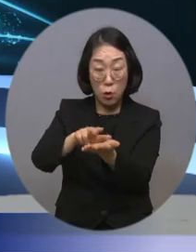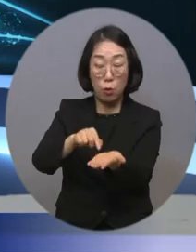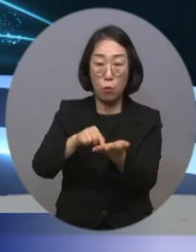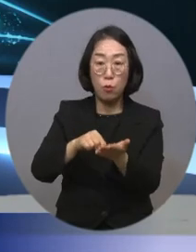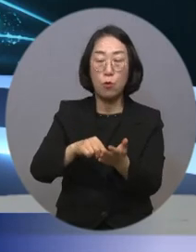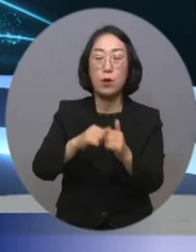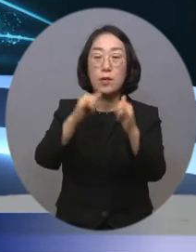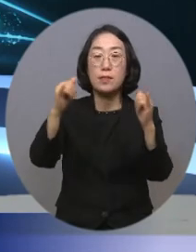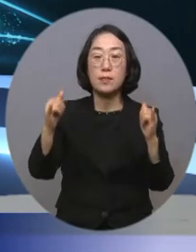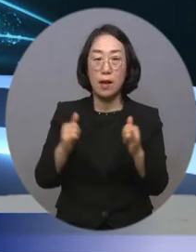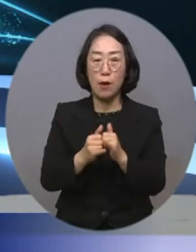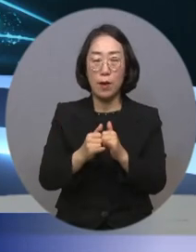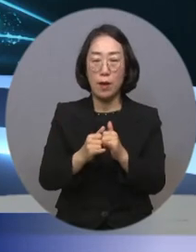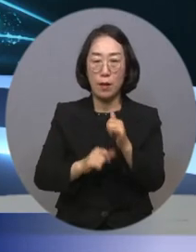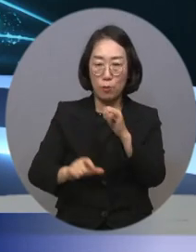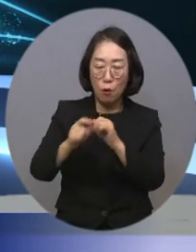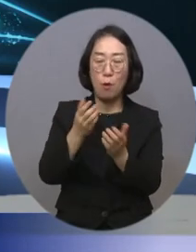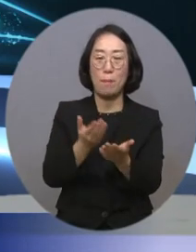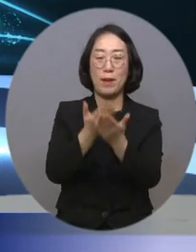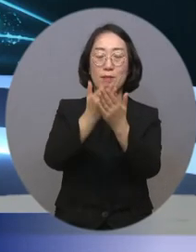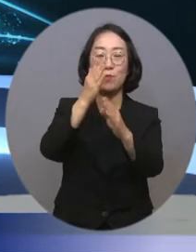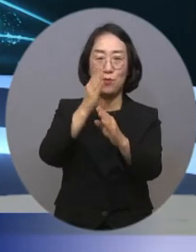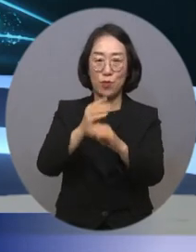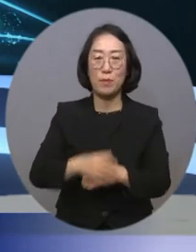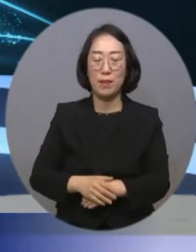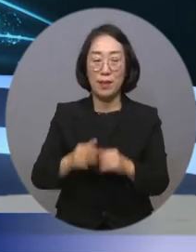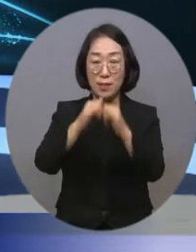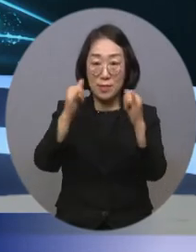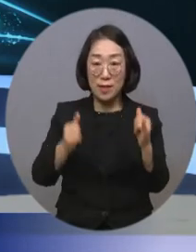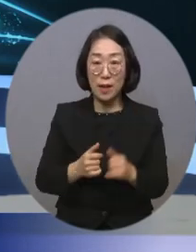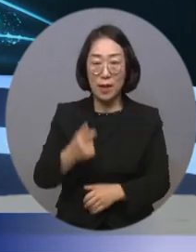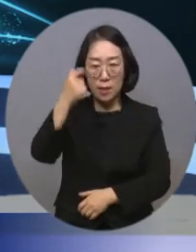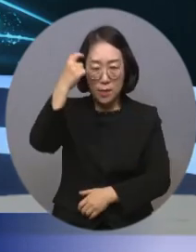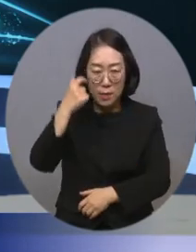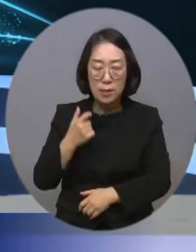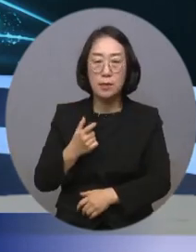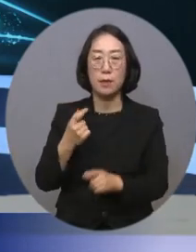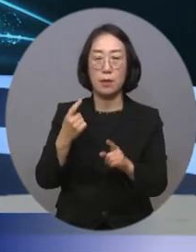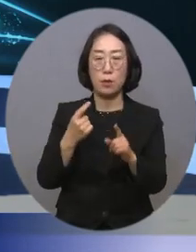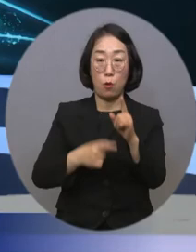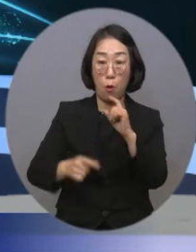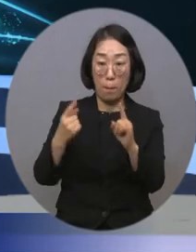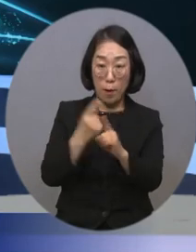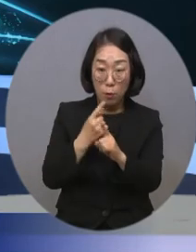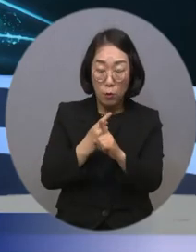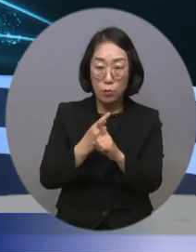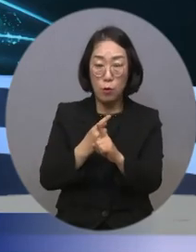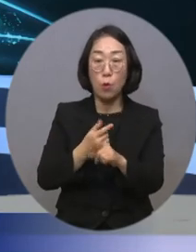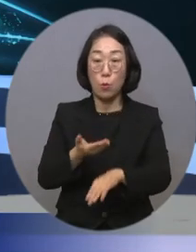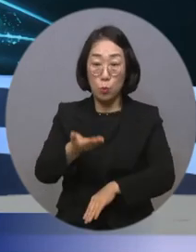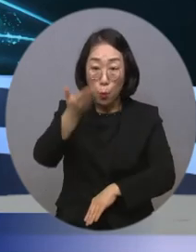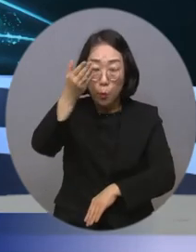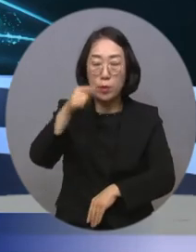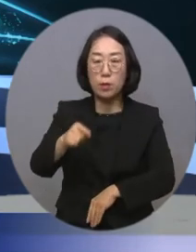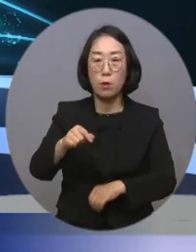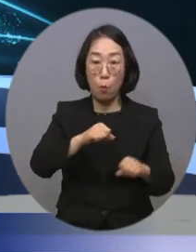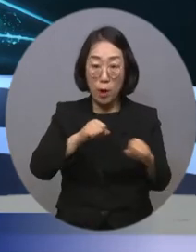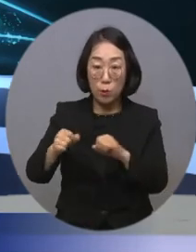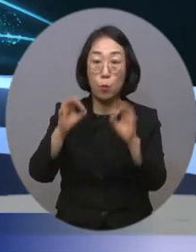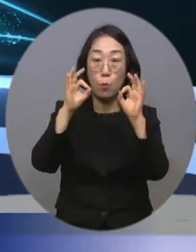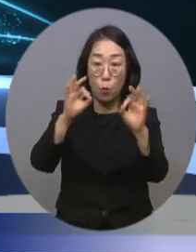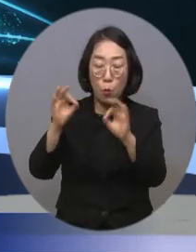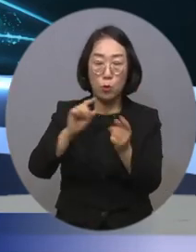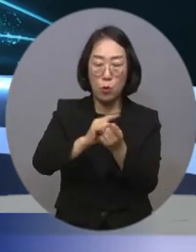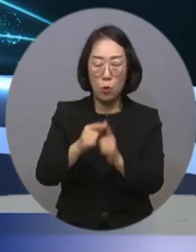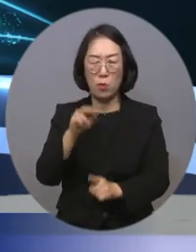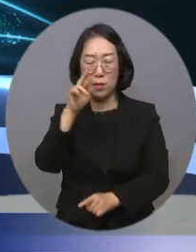한 발자국씩 나아가고 있습니다. 장애 감수성을 높이고 장애 인식을 개선하는 이러한 움직임을 통해 서로